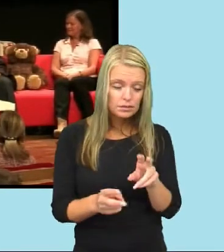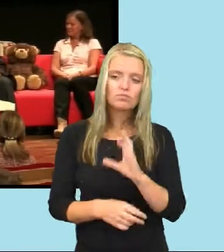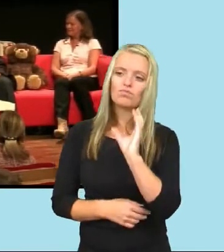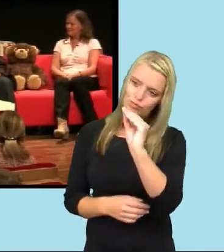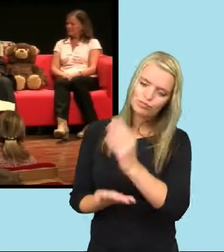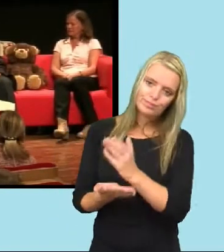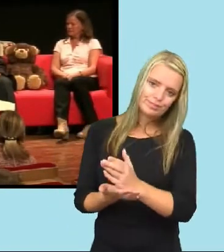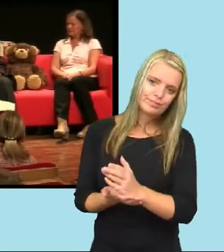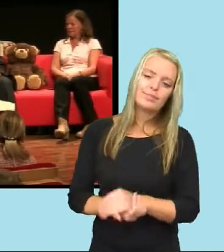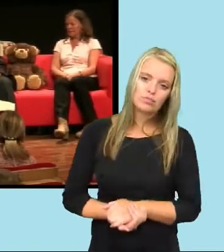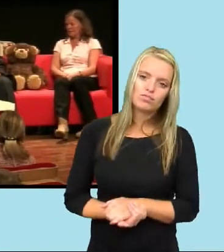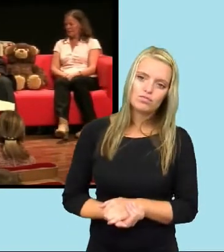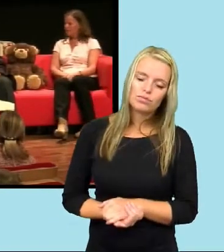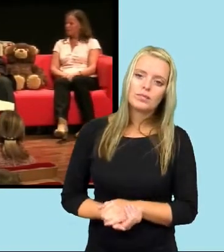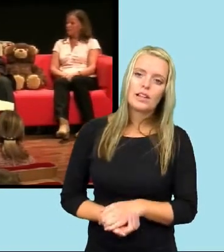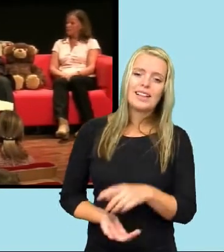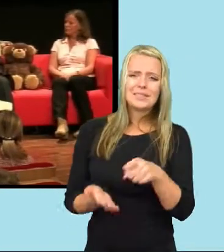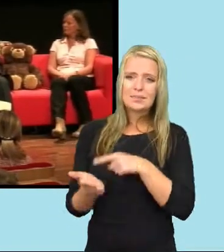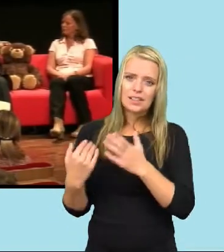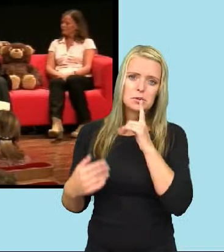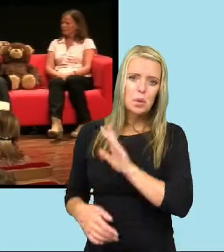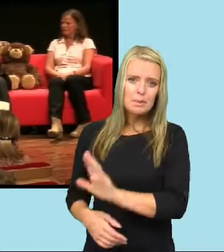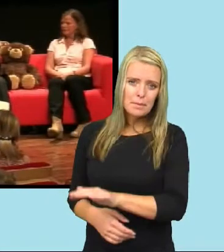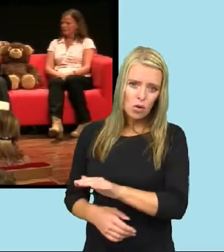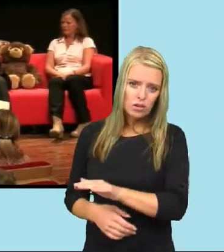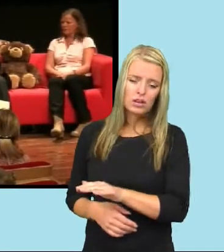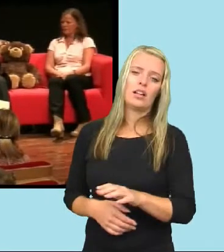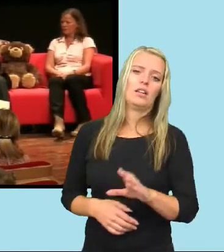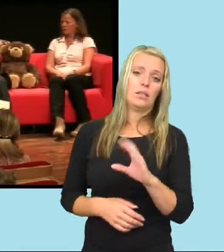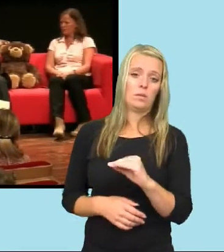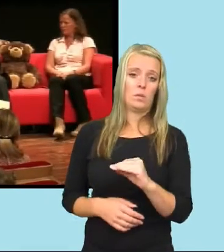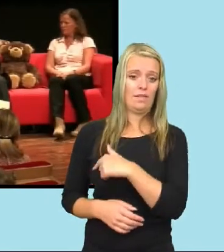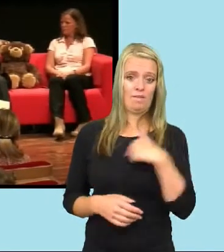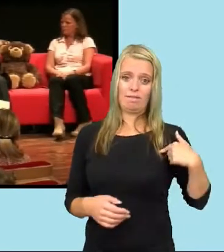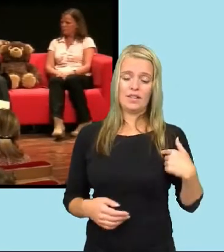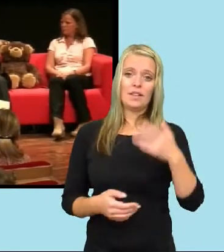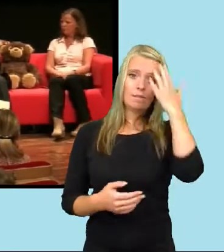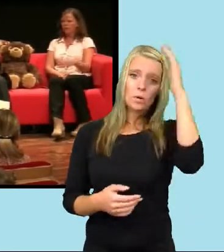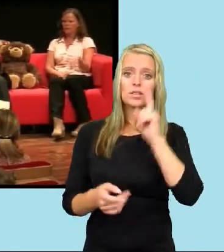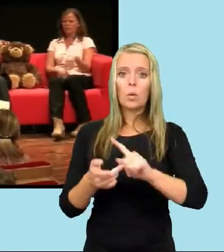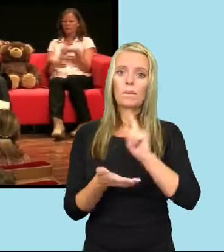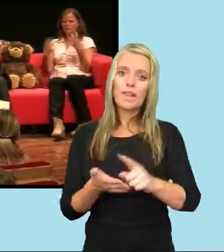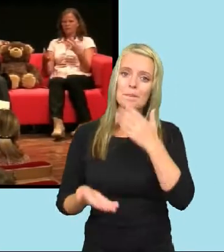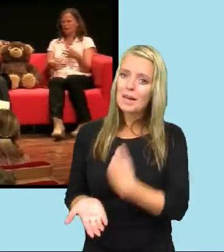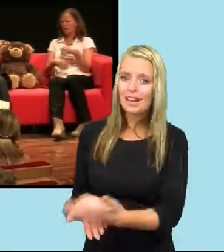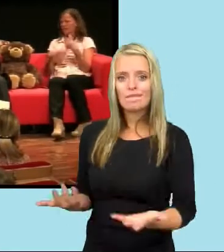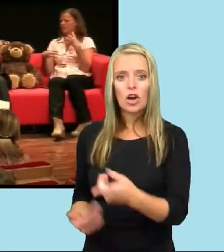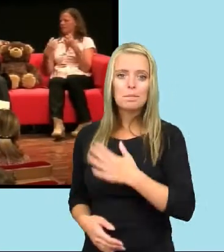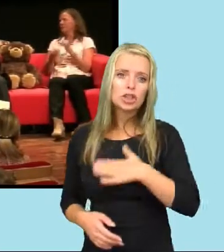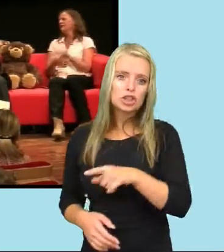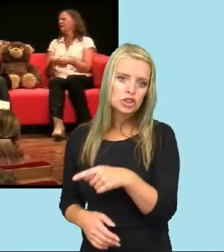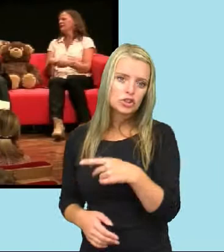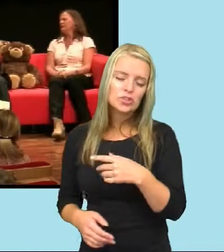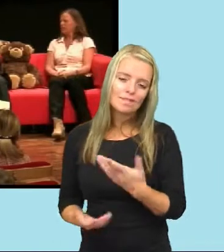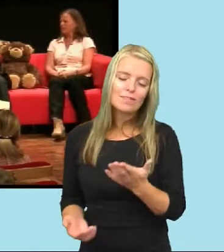Jättemycket. Ja. Speciellt när de är lite mindre barnen så blir det lätt att vi vuxna pratar över huvudet på barnen och tar över och blir så ivriga liksom att